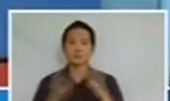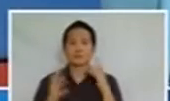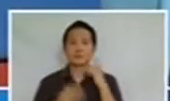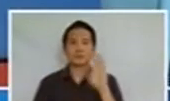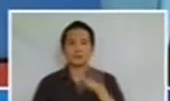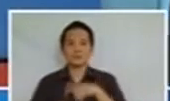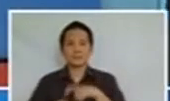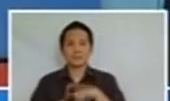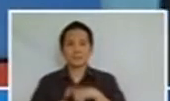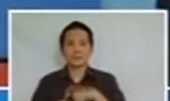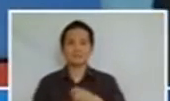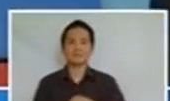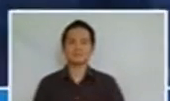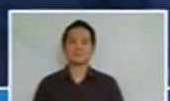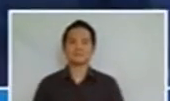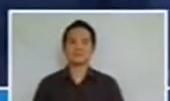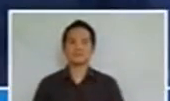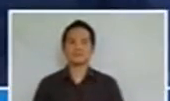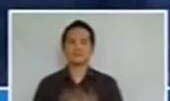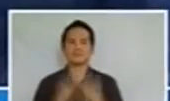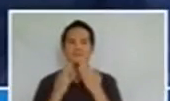panoorin po natin ito.